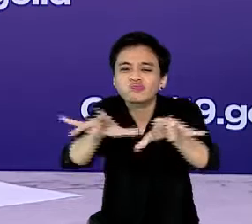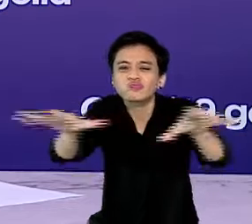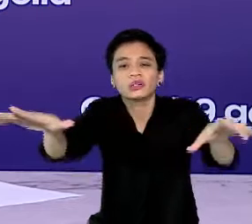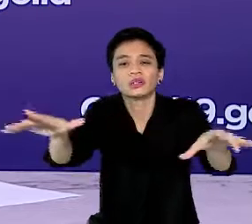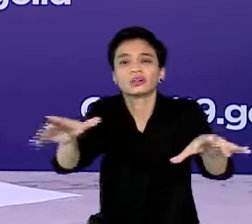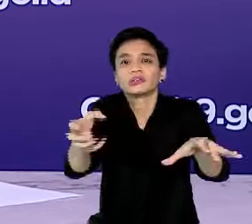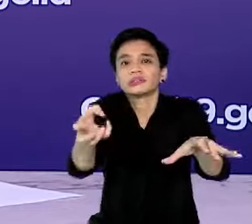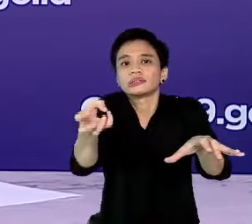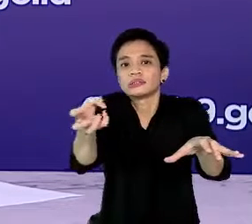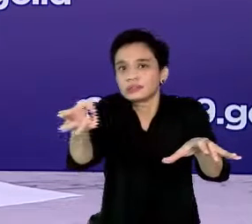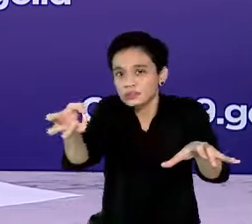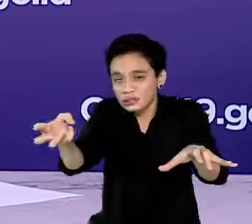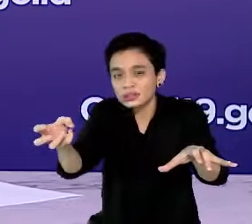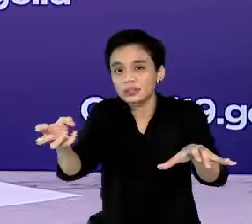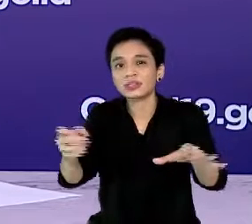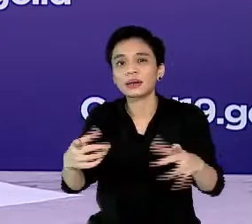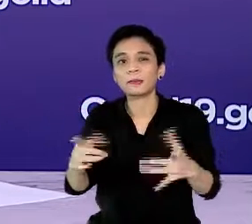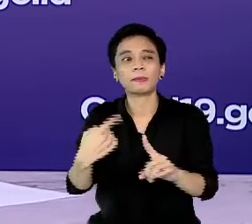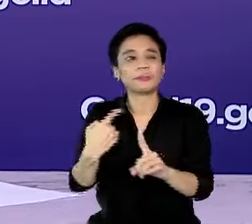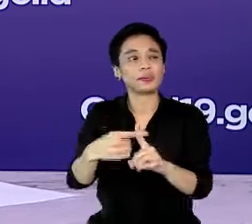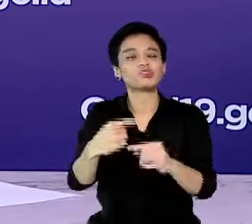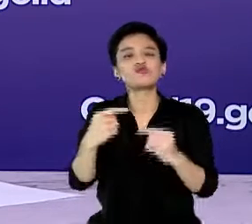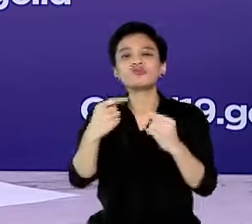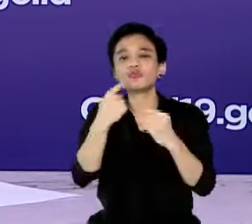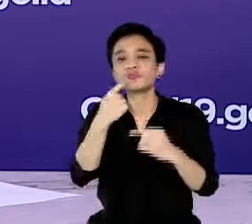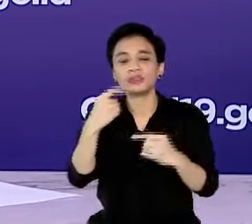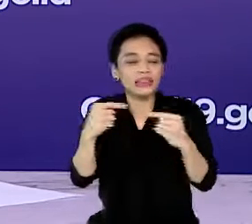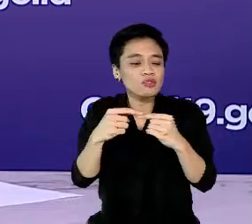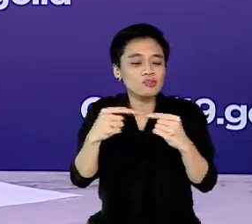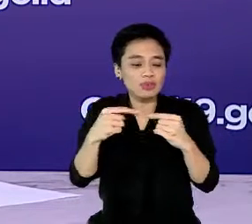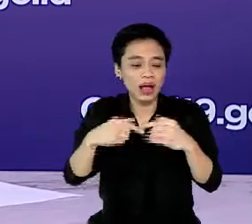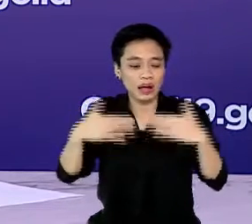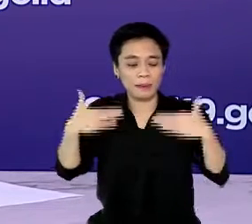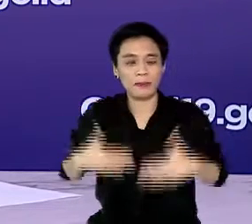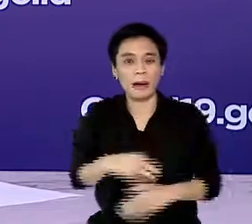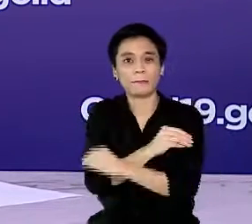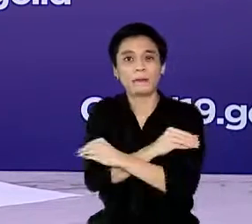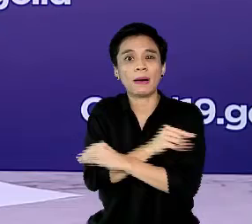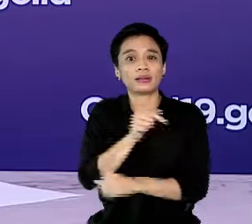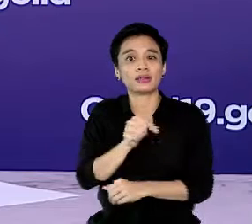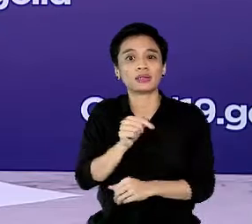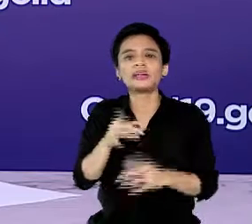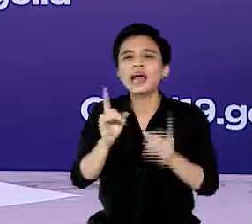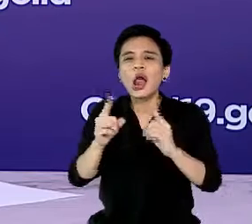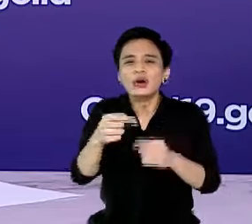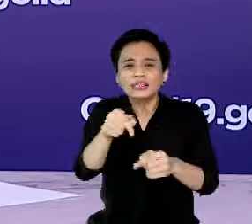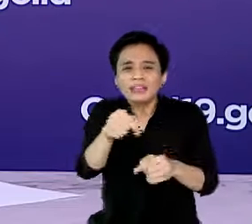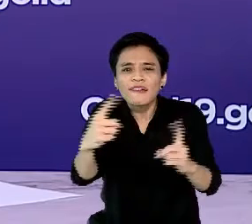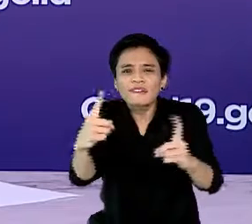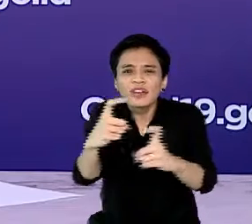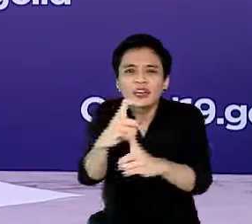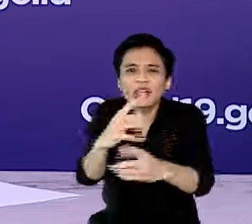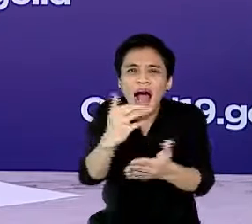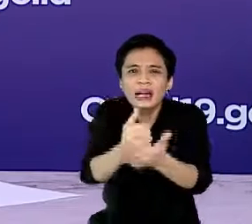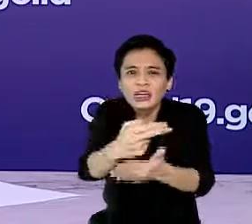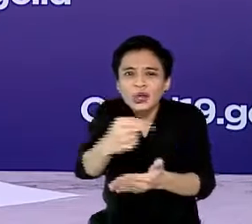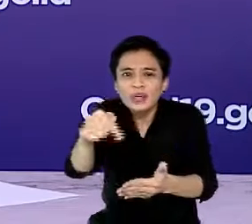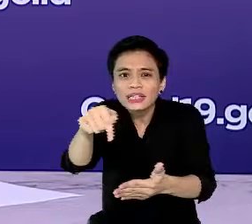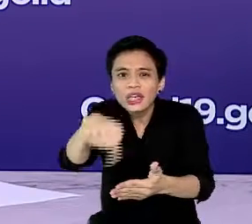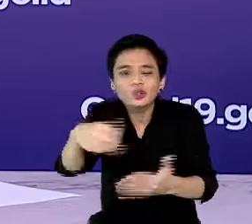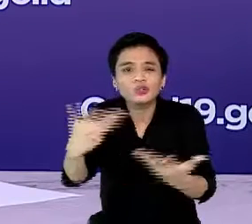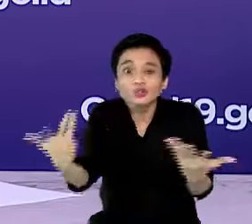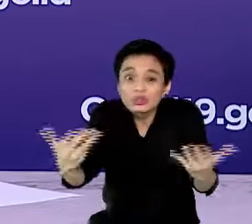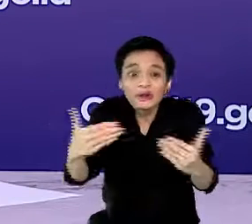peningkatan dan penurunan efikasi antibodinya juga jika memang ada varian khas Indonesia semacam ini Apa langkah-langkah selanjutnya yang akan